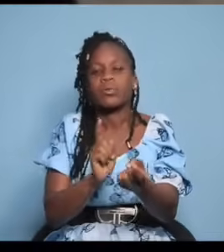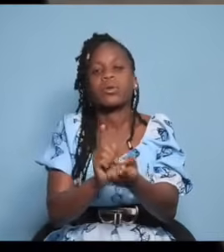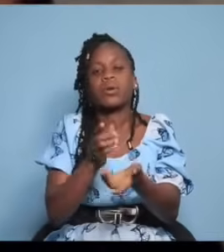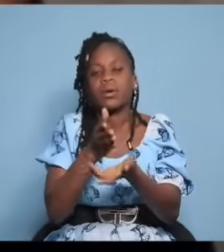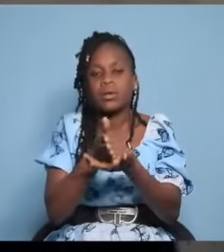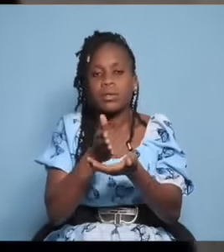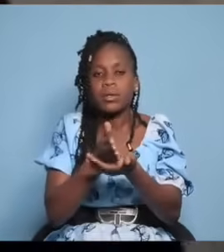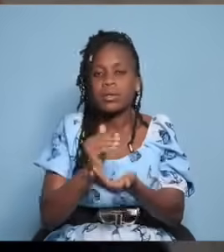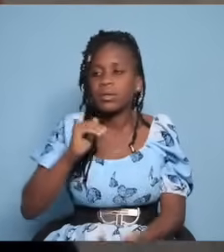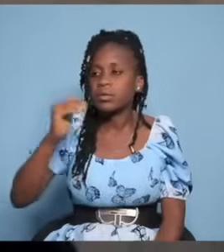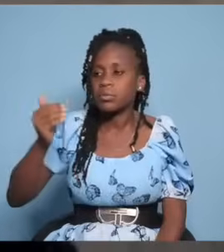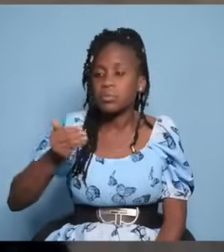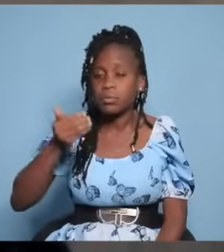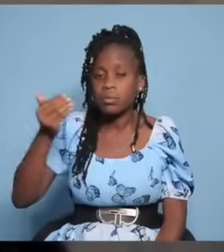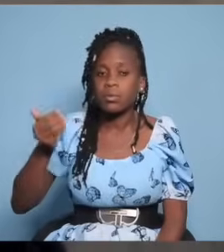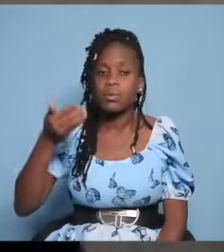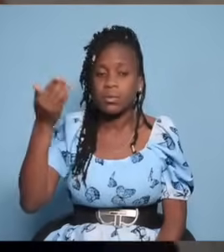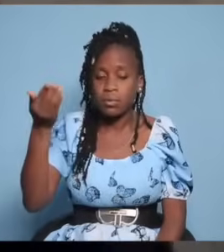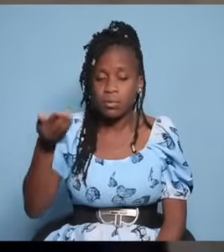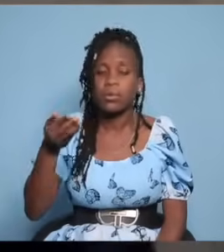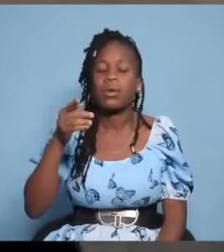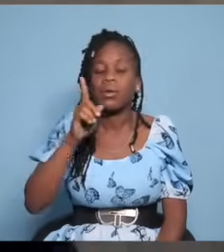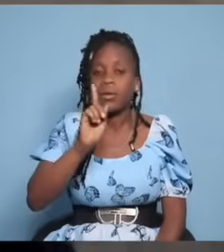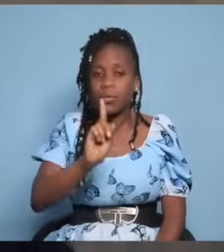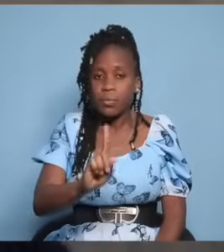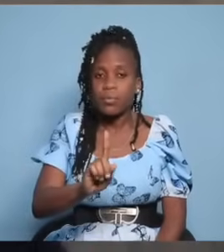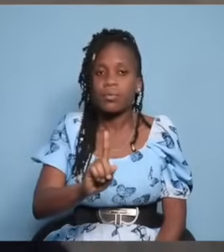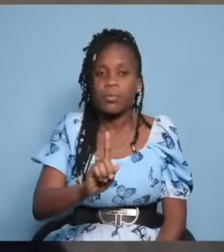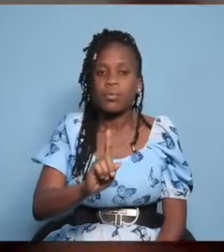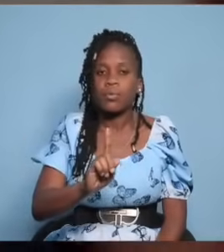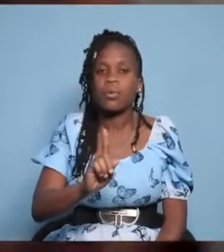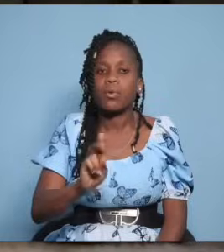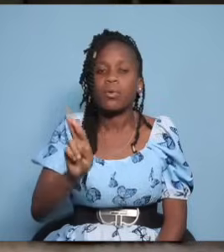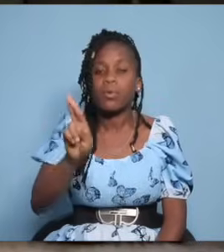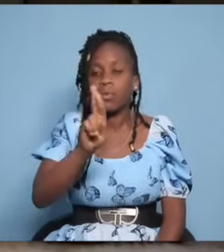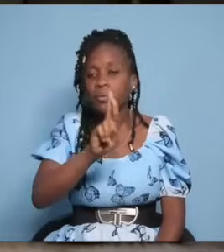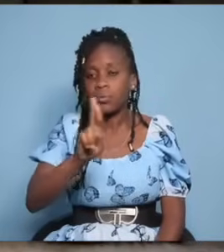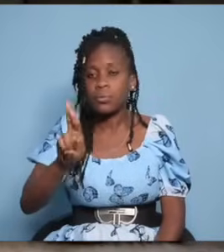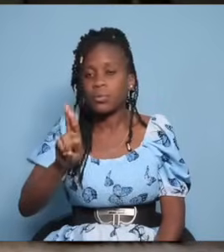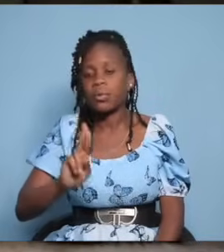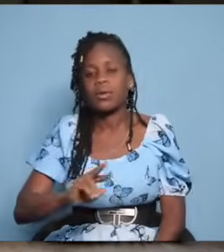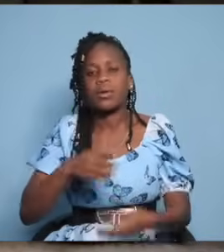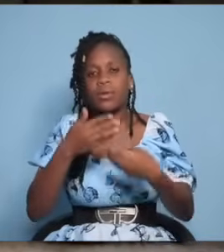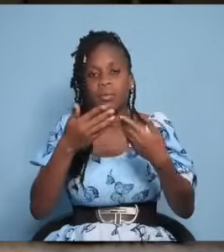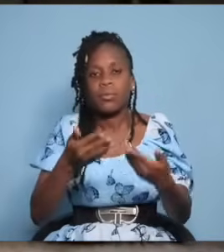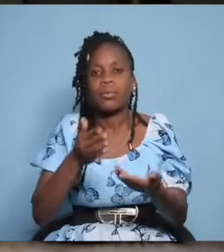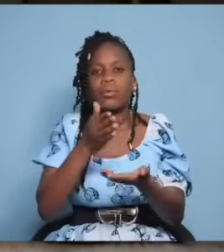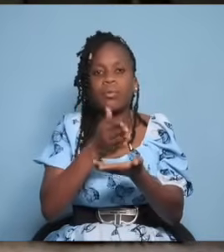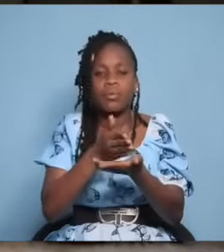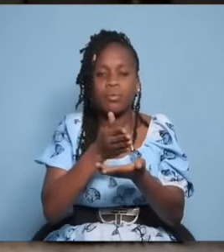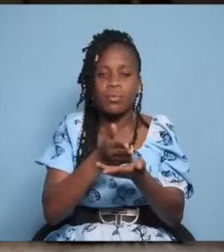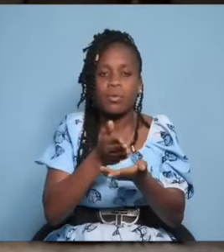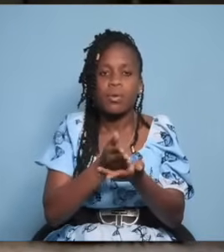kati ya kijiji au mji uliokuwa ukiitwa Rwakitura. Mji huu wa Rwakitura ndio mji ambao